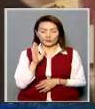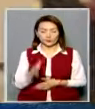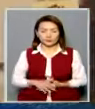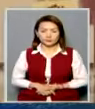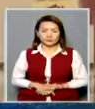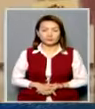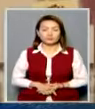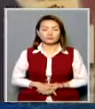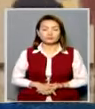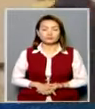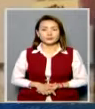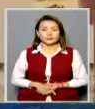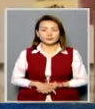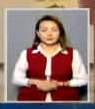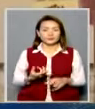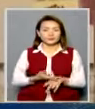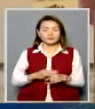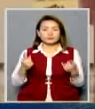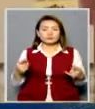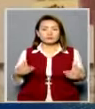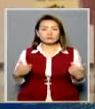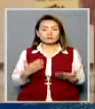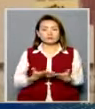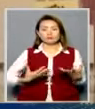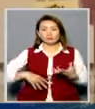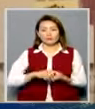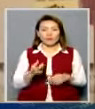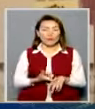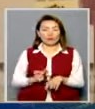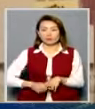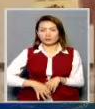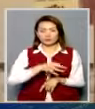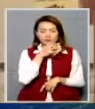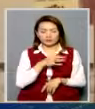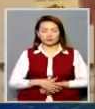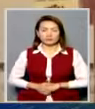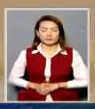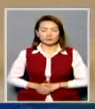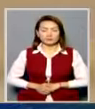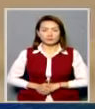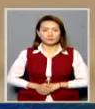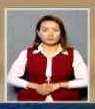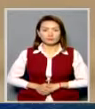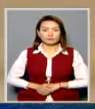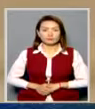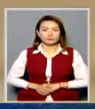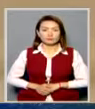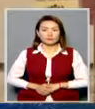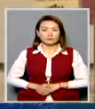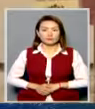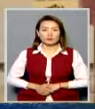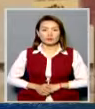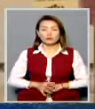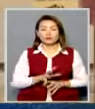есептелінеді. Өте ауқымды жоба, барлығы да өте қатты ұнады, жақсы ұйымдастырылған. Осы